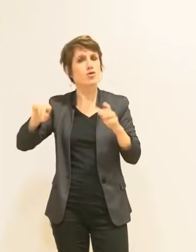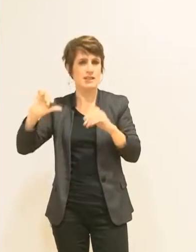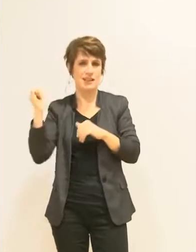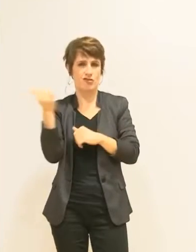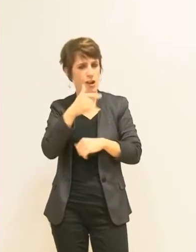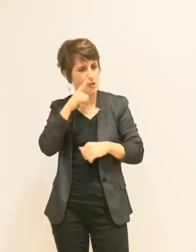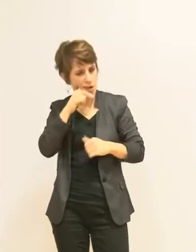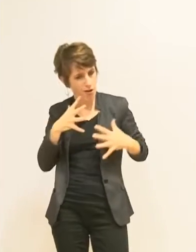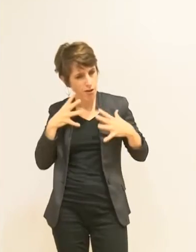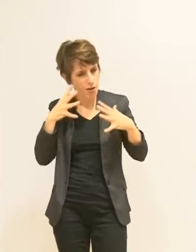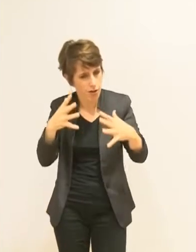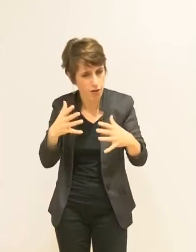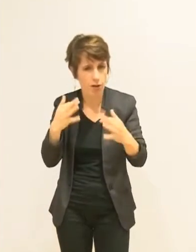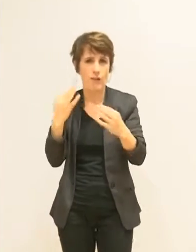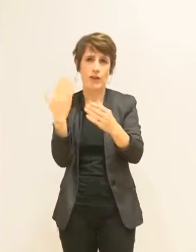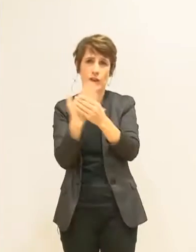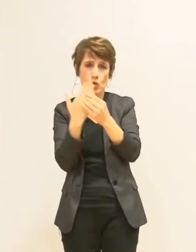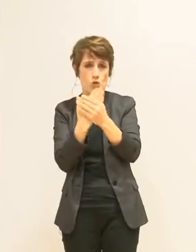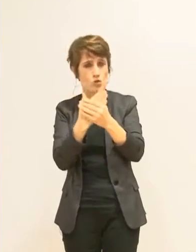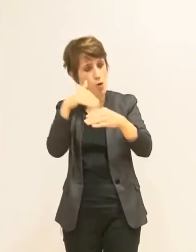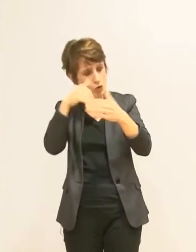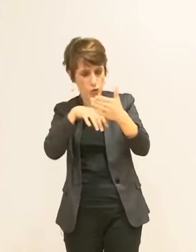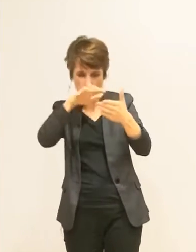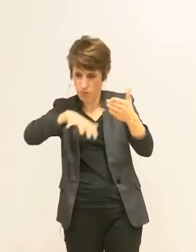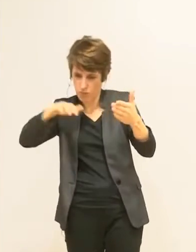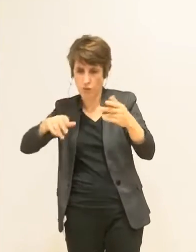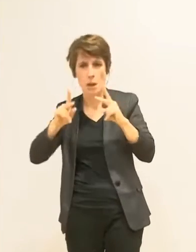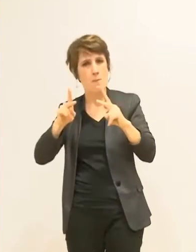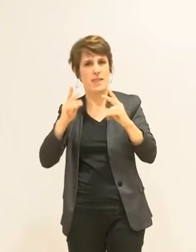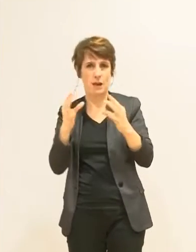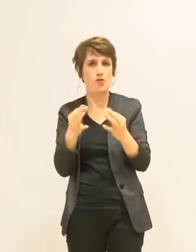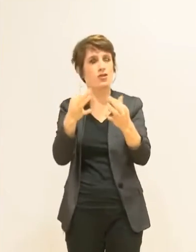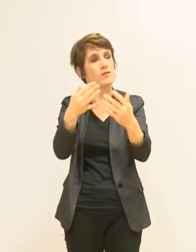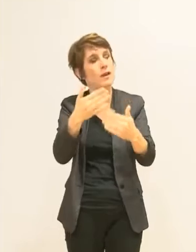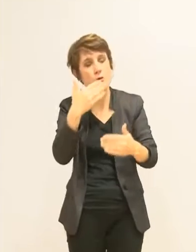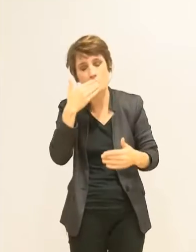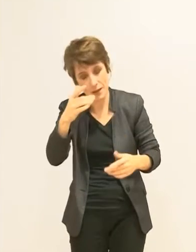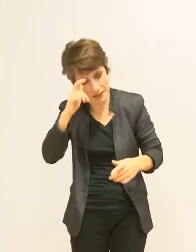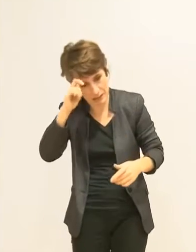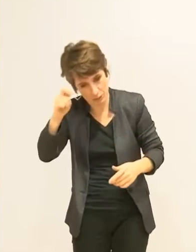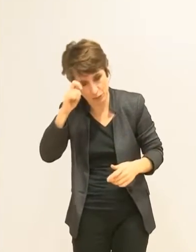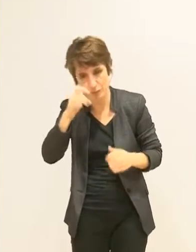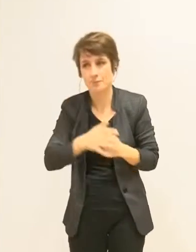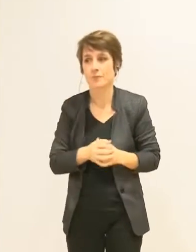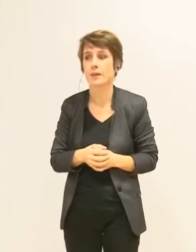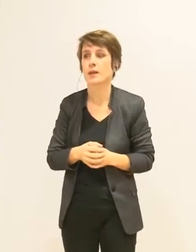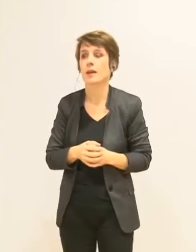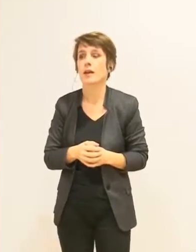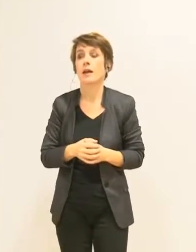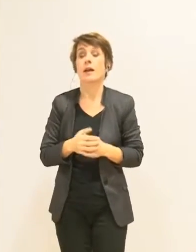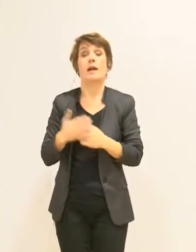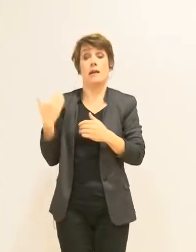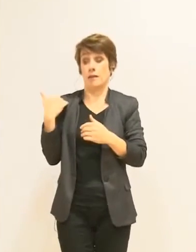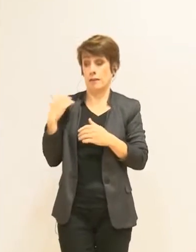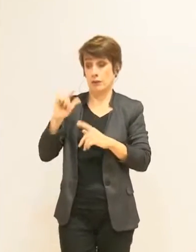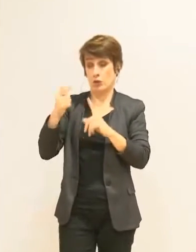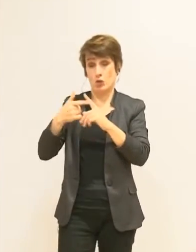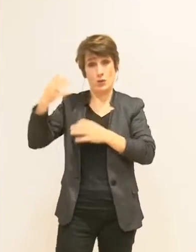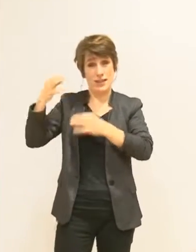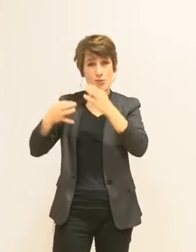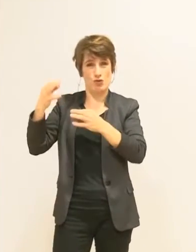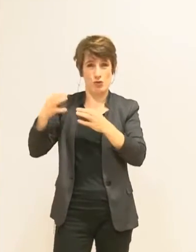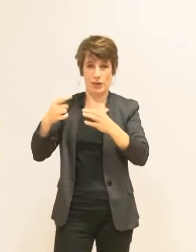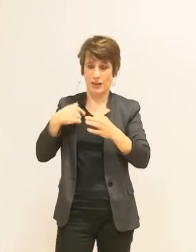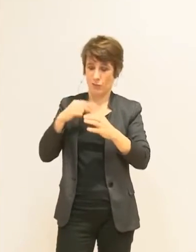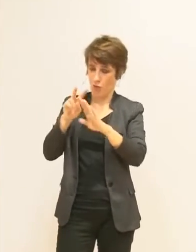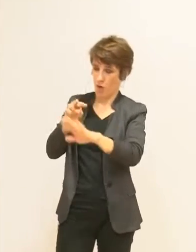En cela, je vous en remercie. Après avoir pris un temps de réflexion et d'analyse sur ce second jury, je souhaiterais